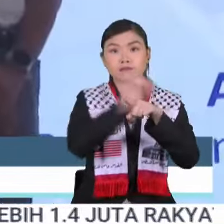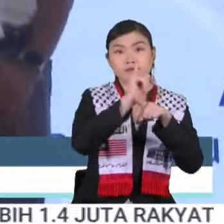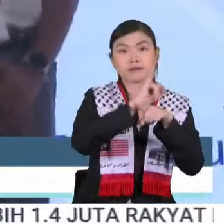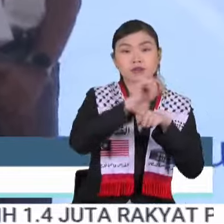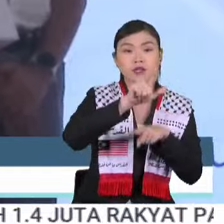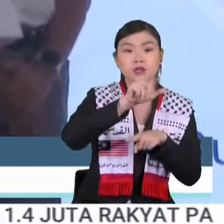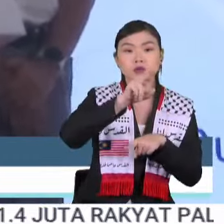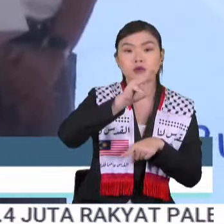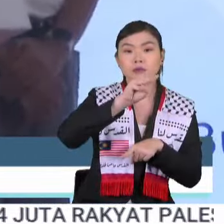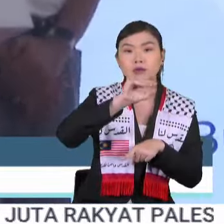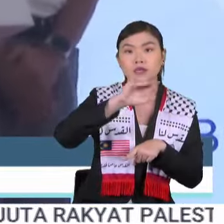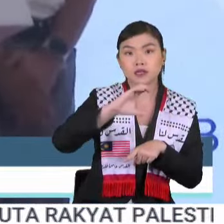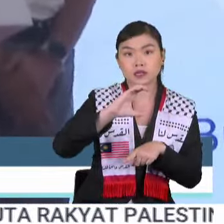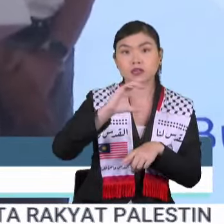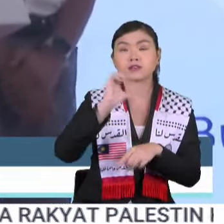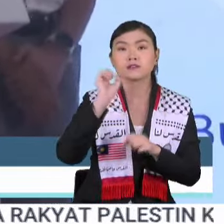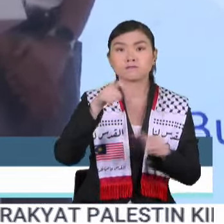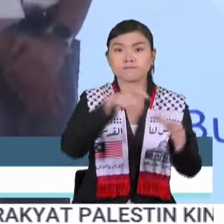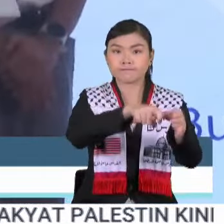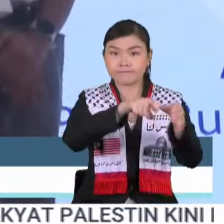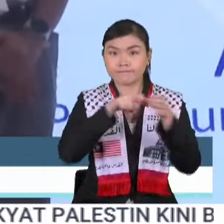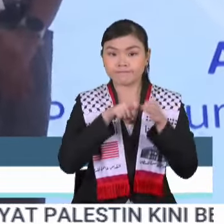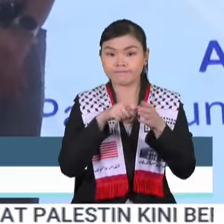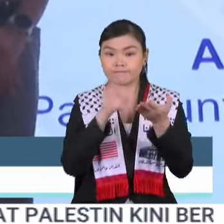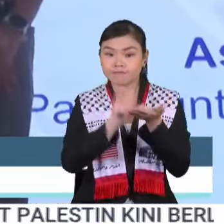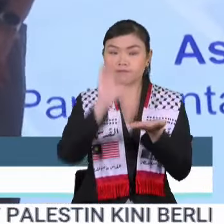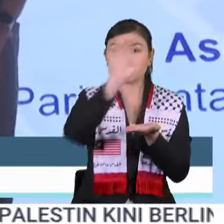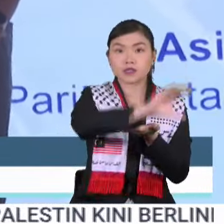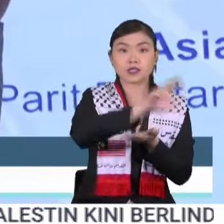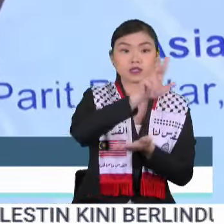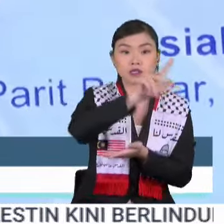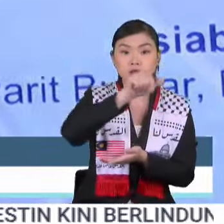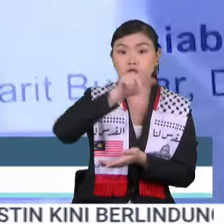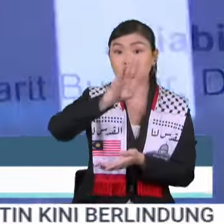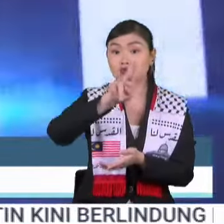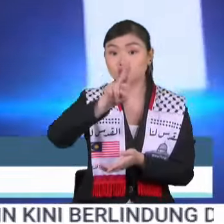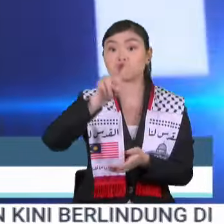lumut Diang paburan.2